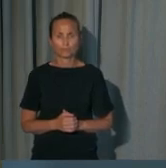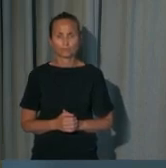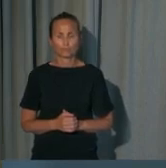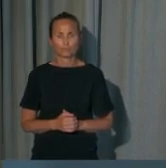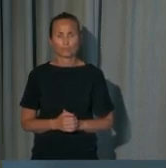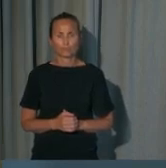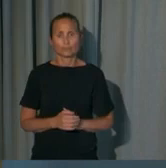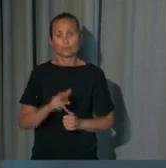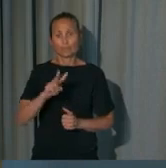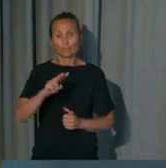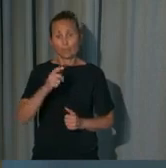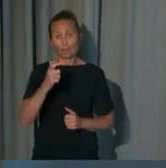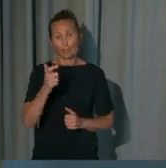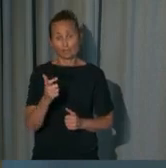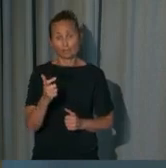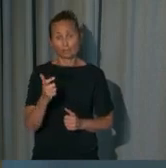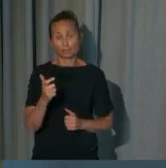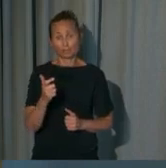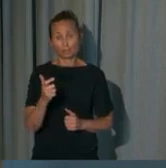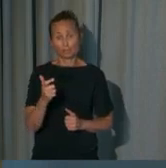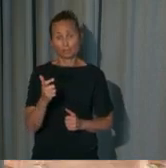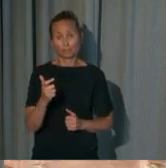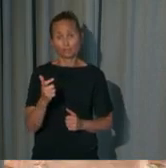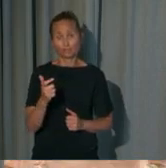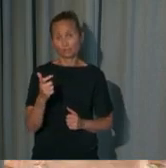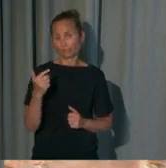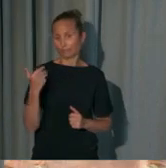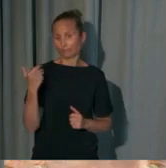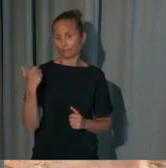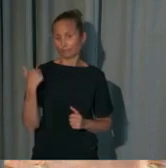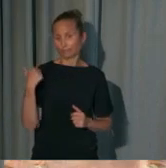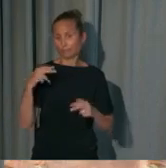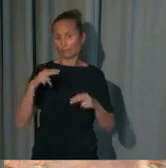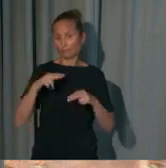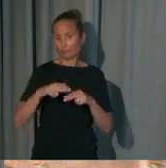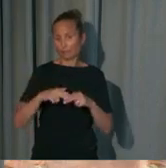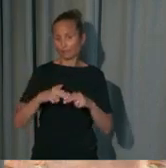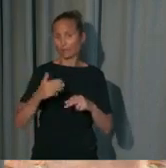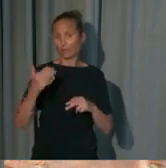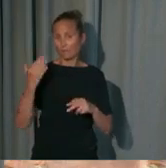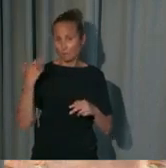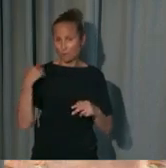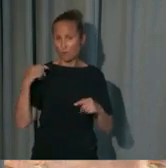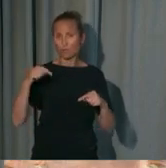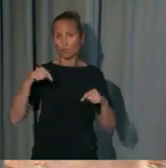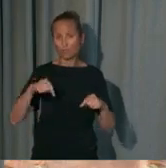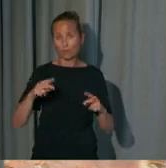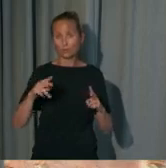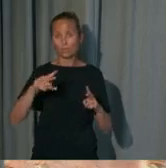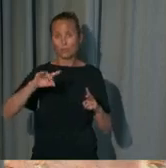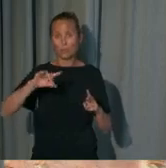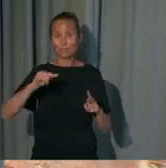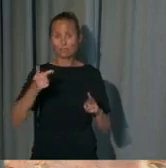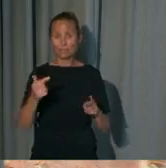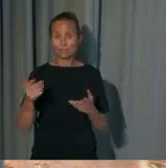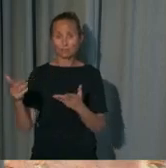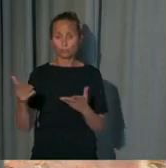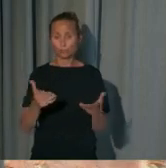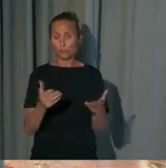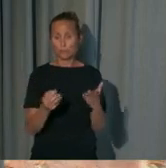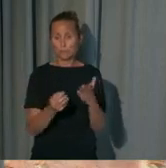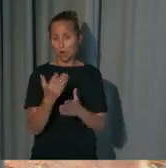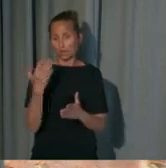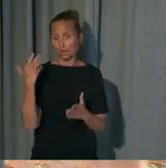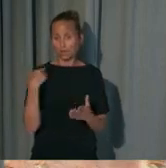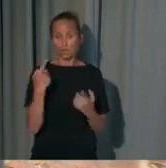Håkon Edal fra VG. Det har jo vært nevnt tidligere i dag at PST senest i mai